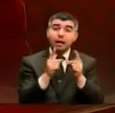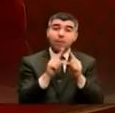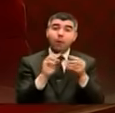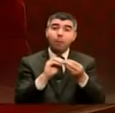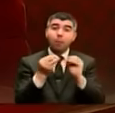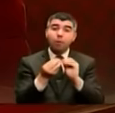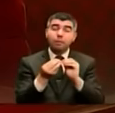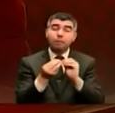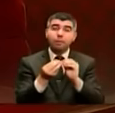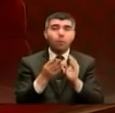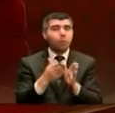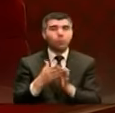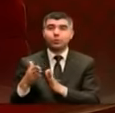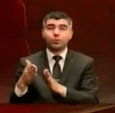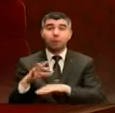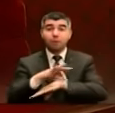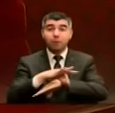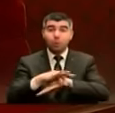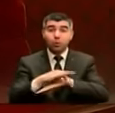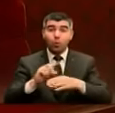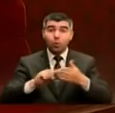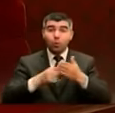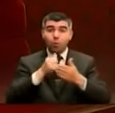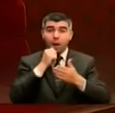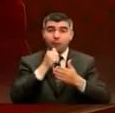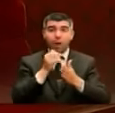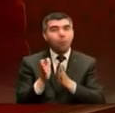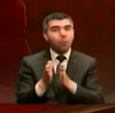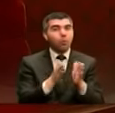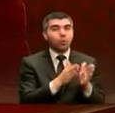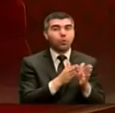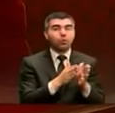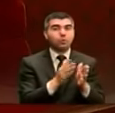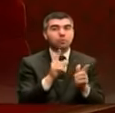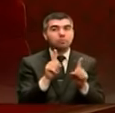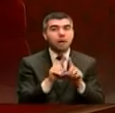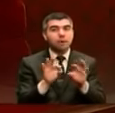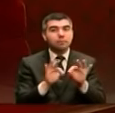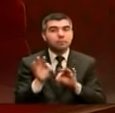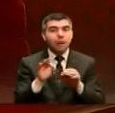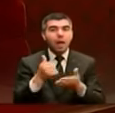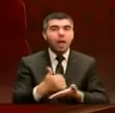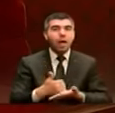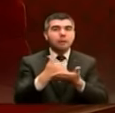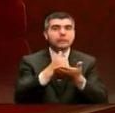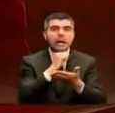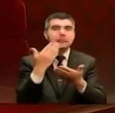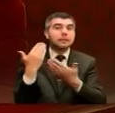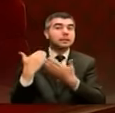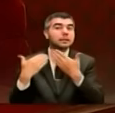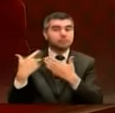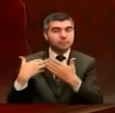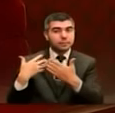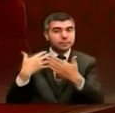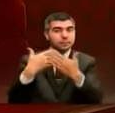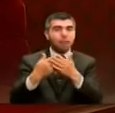علاقة بالمكتب الوطني للكهرباء. المكتب الوطني للكهرباء مؤسسة عمومية استراتيجية لبلادنا وقدمت واحد خدمات كبيرة لبلادنا في مجال الكهرباء